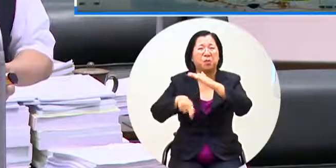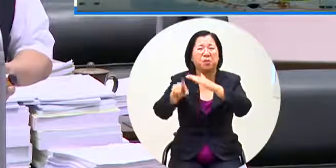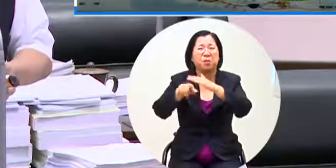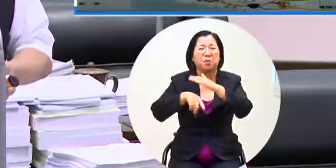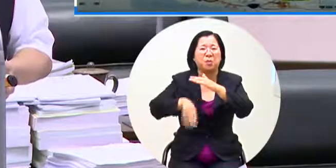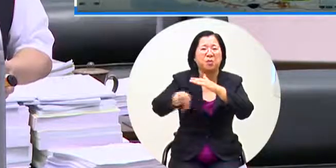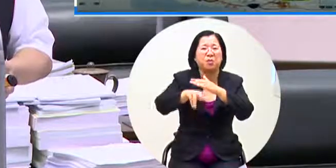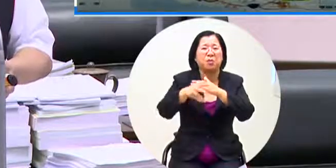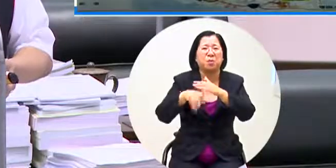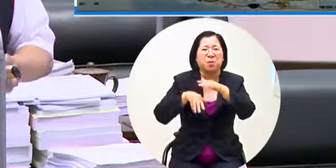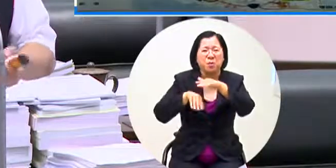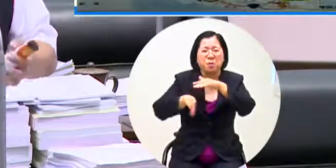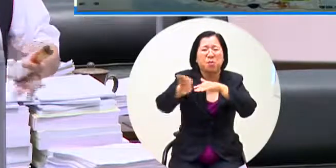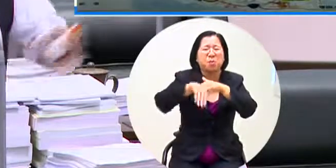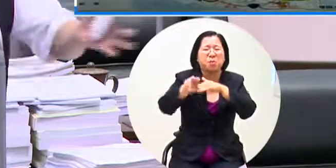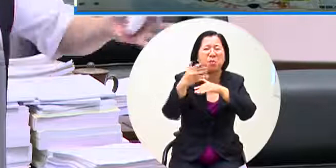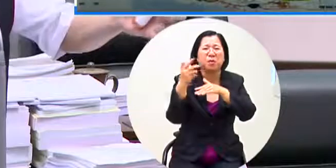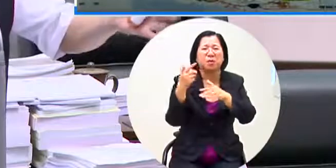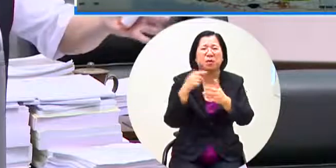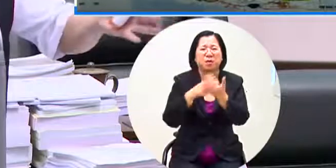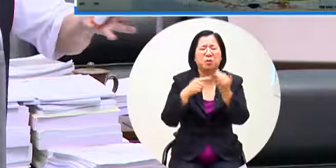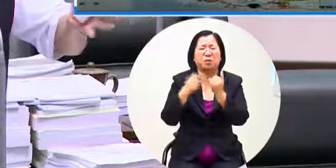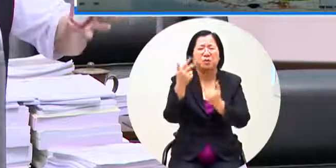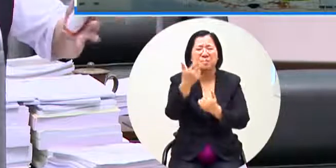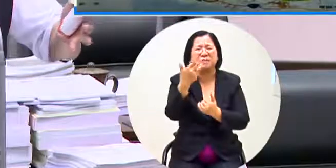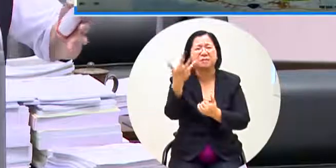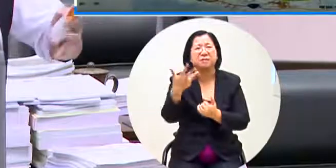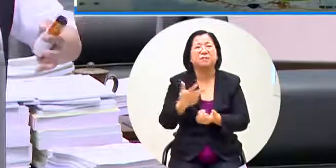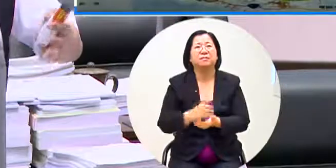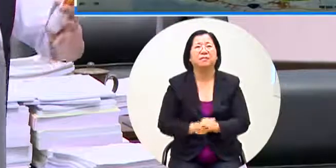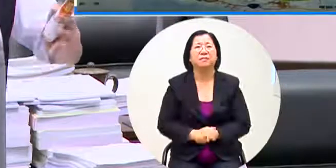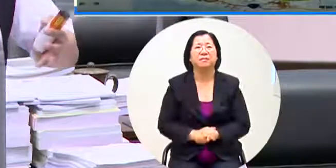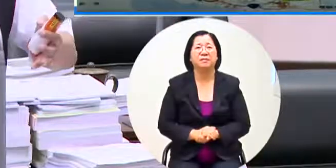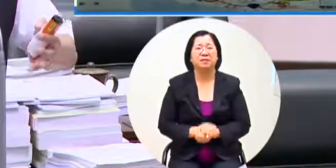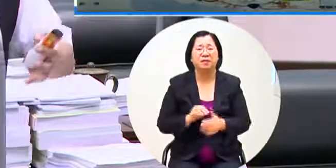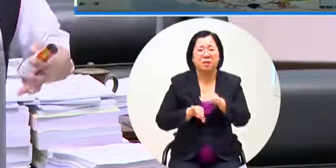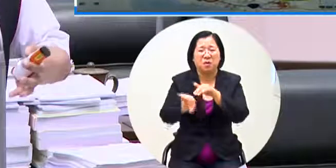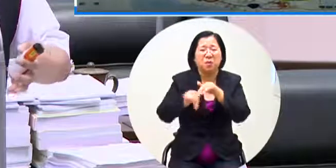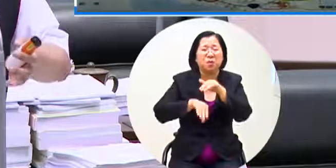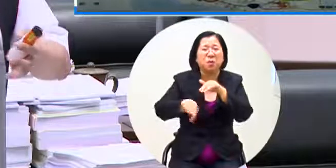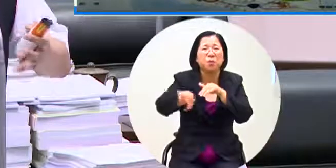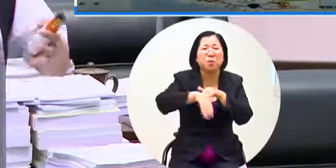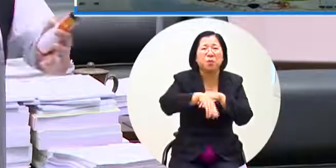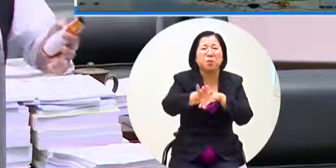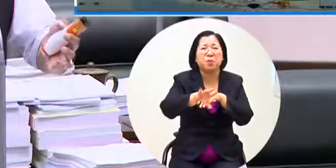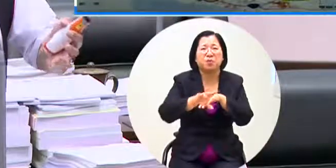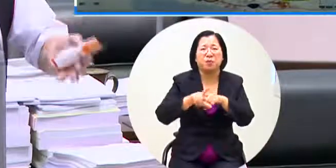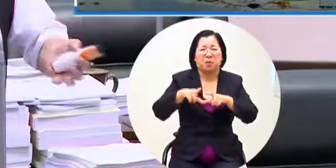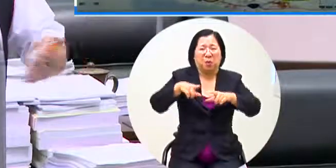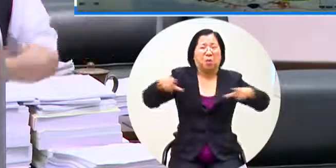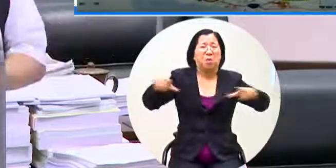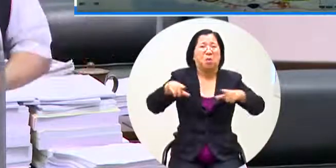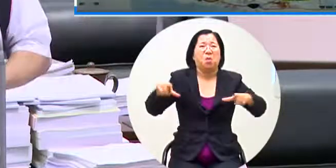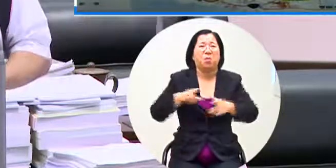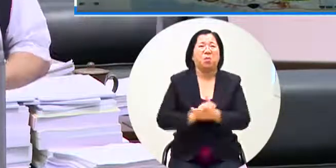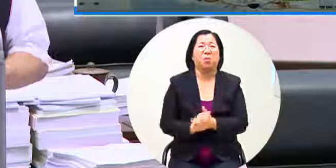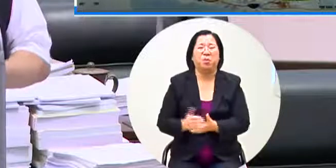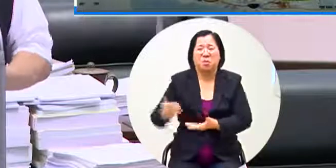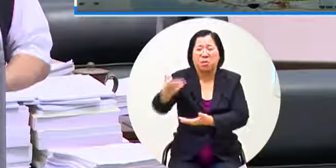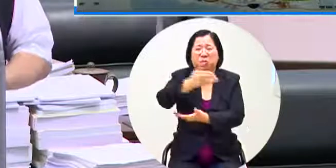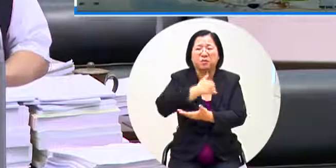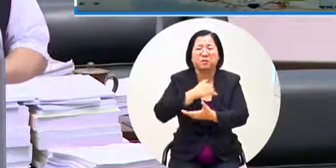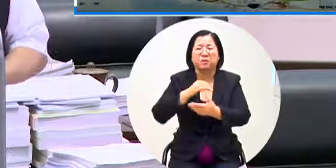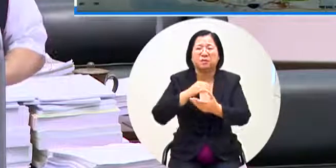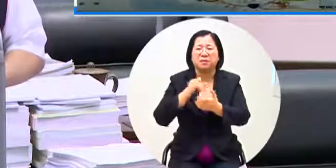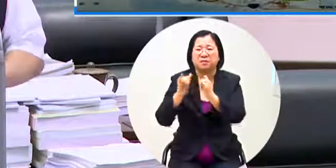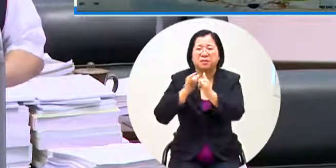道，迄交流道的面积一定爱较宽，所以你征收民众的这个土地一定会较济，啊，费